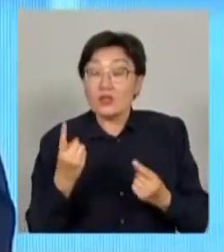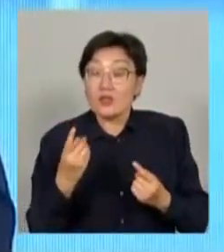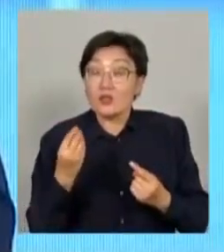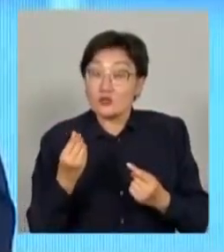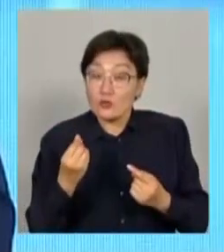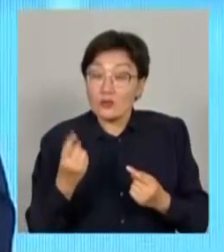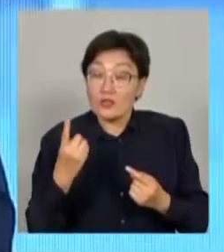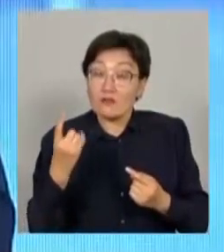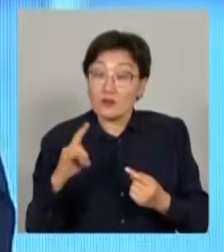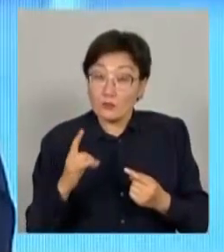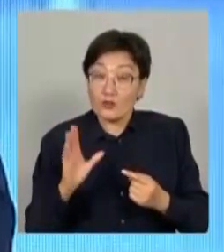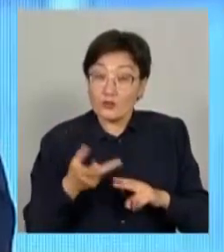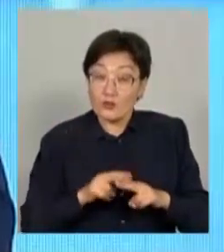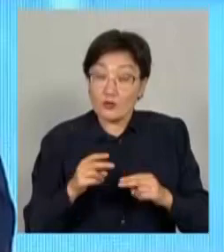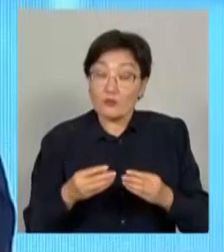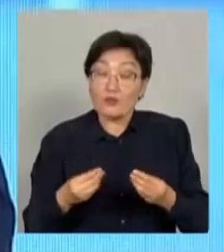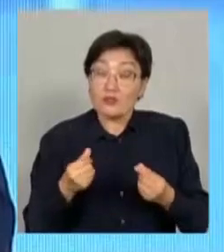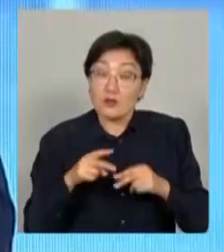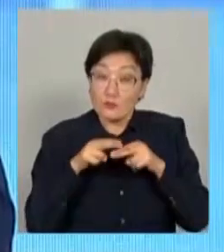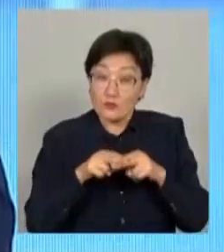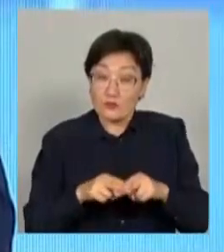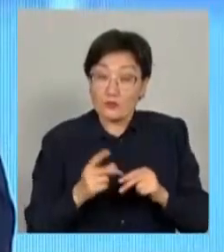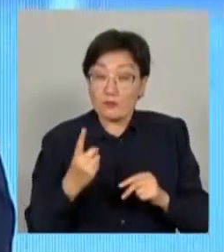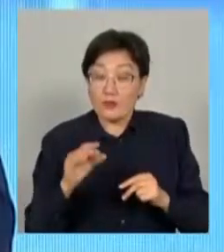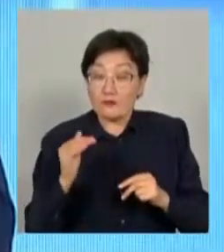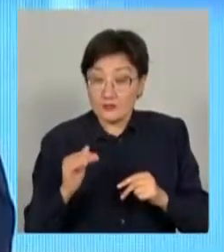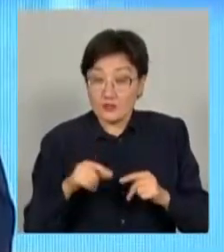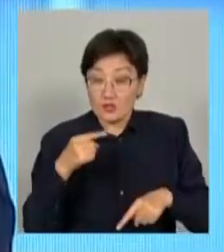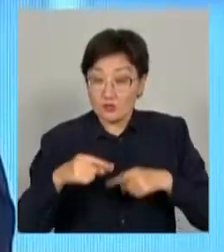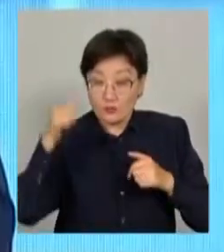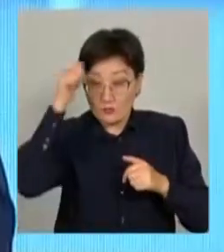И это начисление будет производиться 1 февраля следующего года.